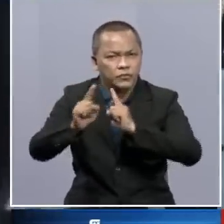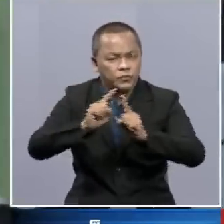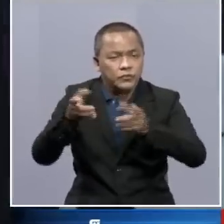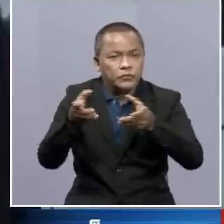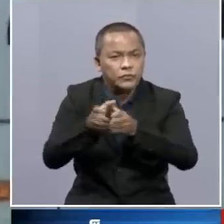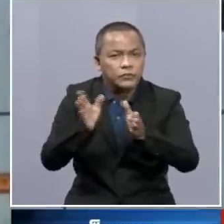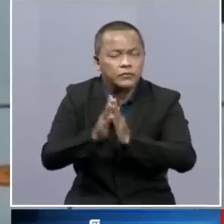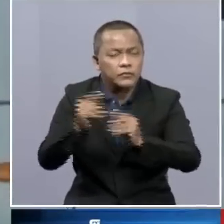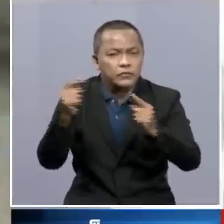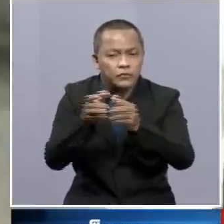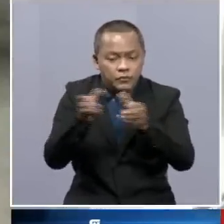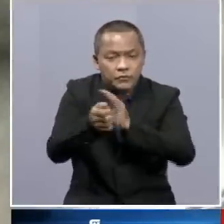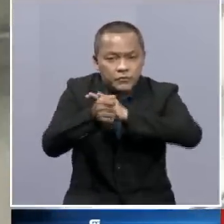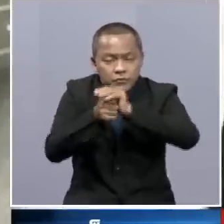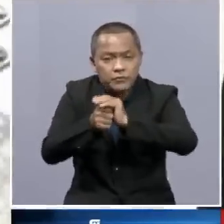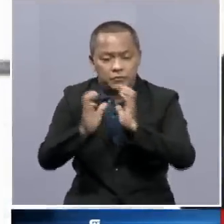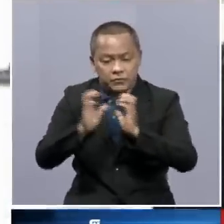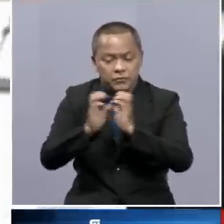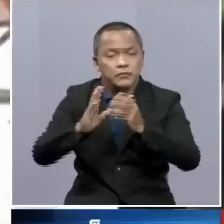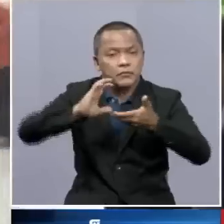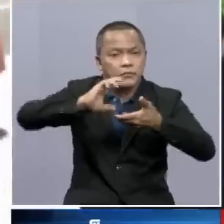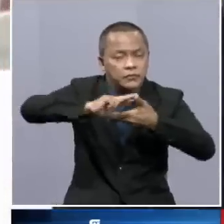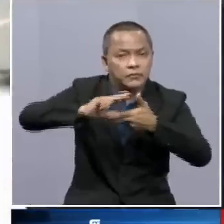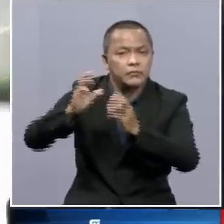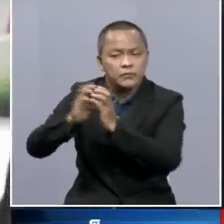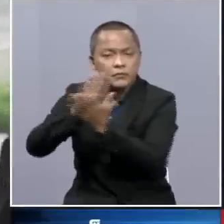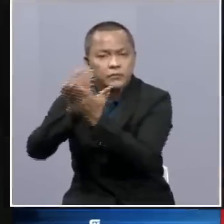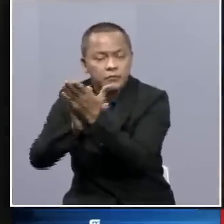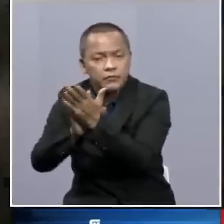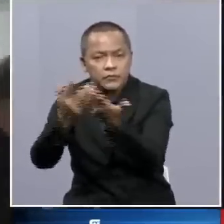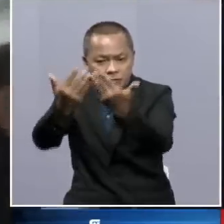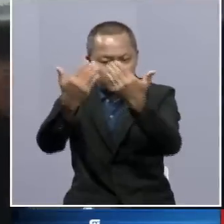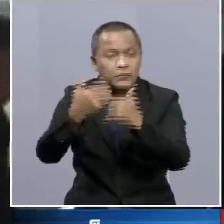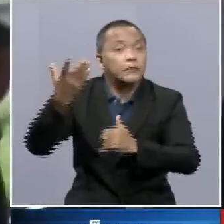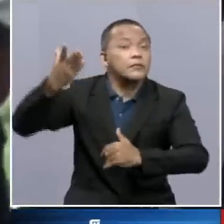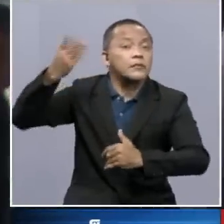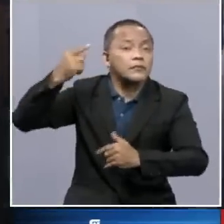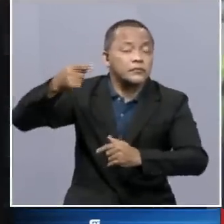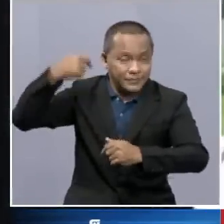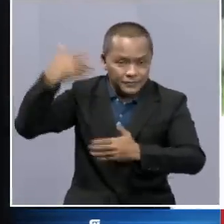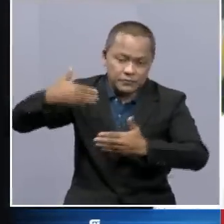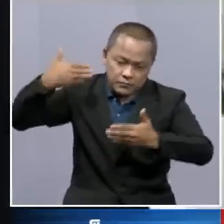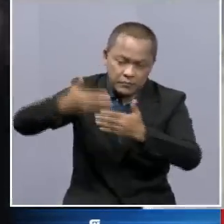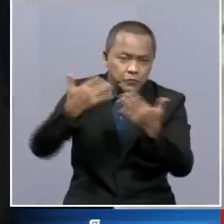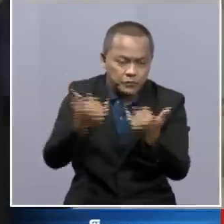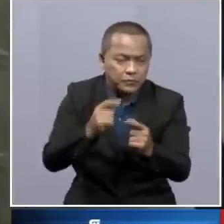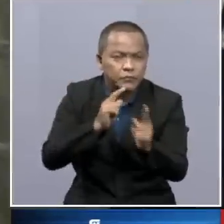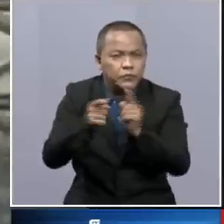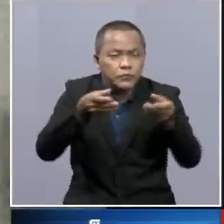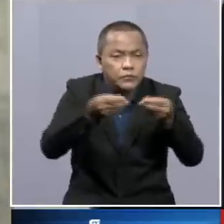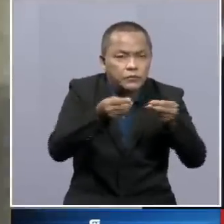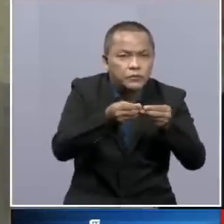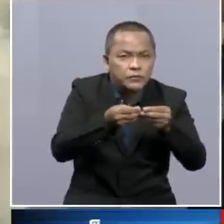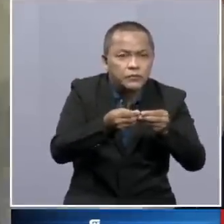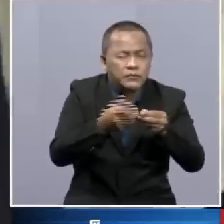การเฉพาะดีลลับพลังประชารัฐกับภูมิใจไทยอย่างเดียวนะแต่หลังจากวันนั้นนะคะบิ๊กป้อมไปดีลกับค